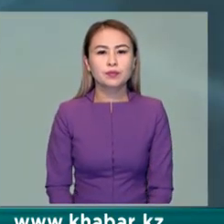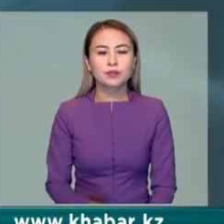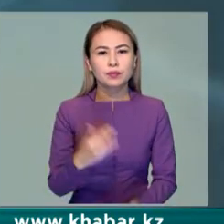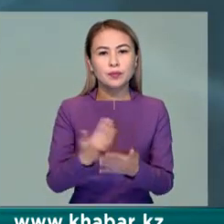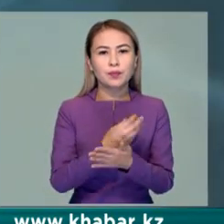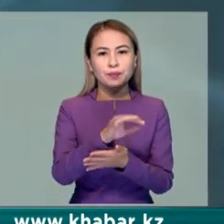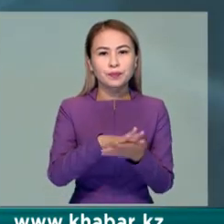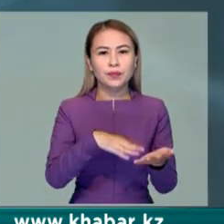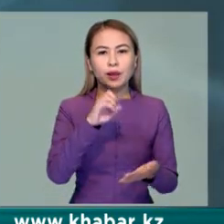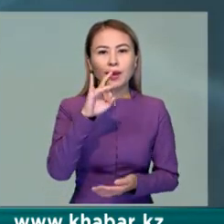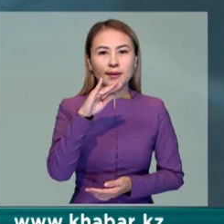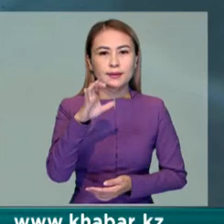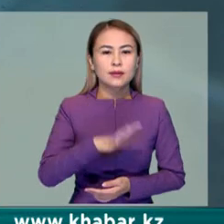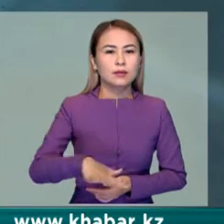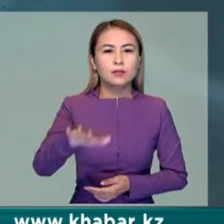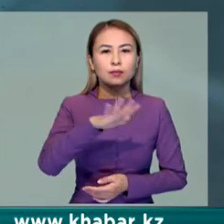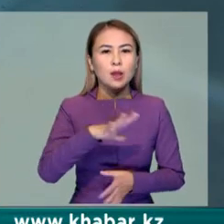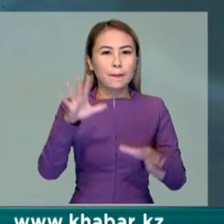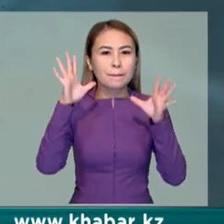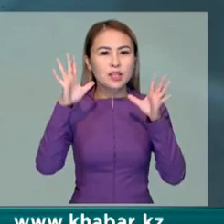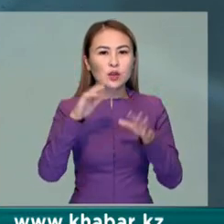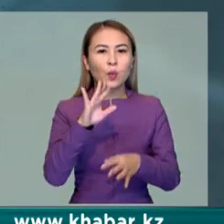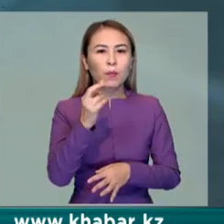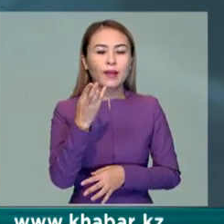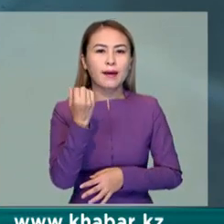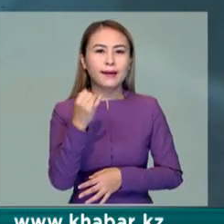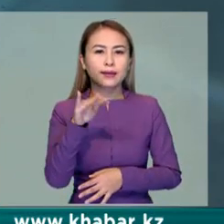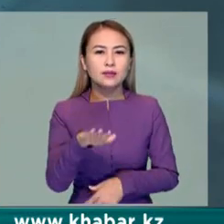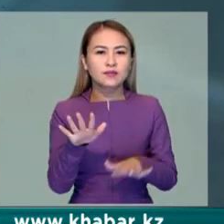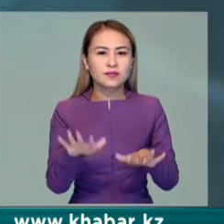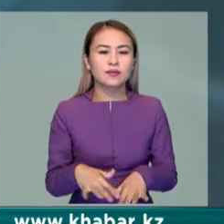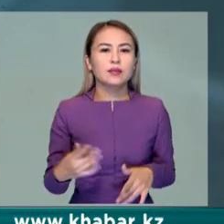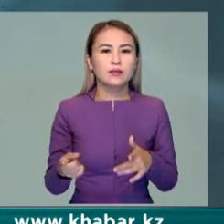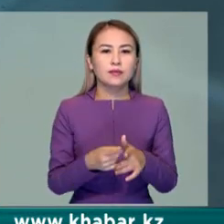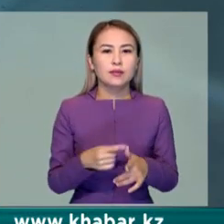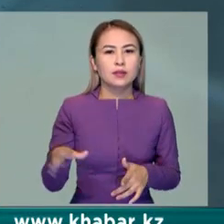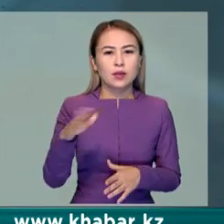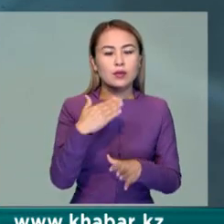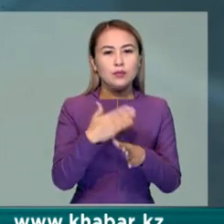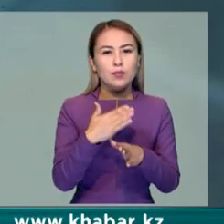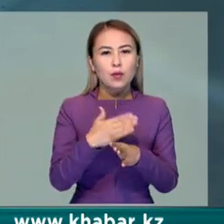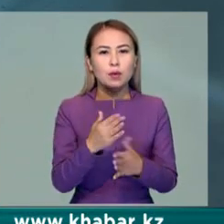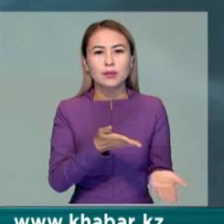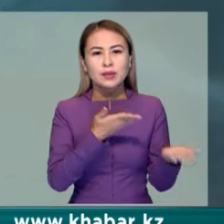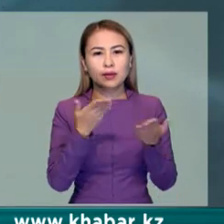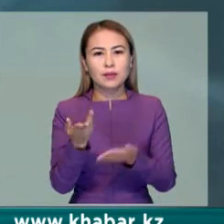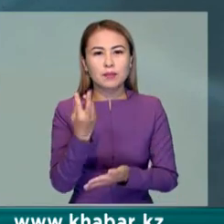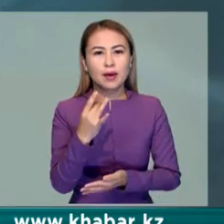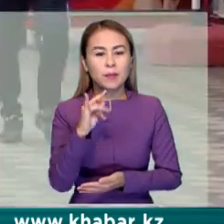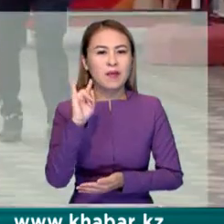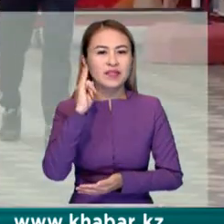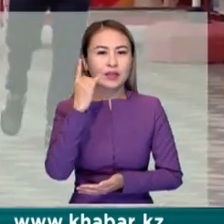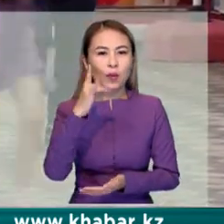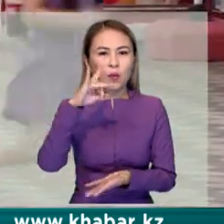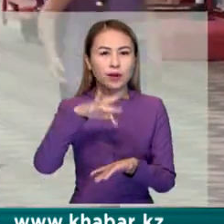Хабарымызды жалғастырамыз. Ертіс өңірінің мешіттері Құрбан айт мерекесі аясында барша жұртты қайырымдылыққа шақырды. Мейрам Павлодардағы